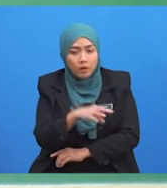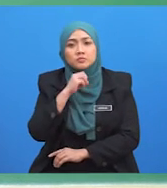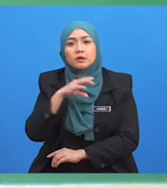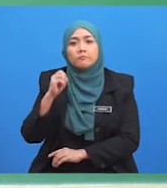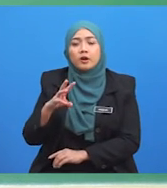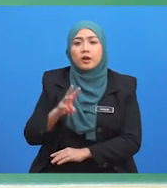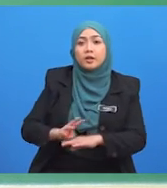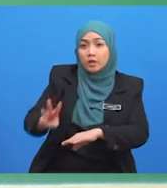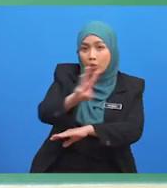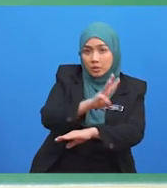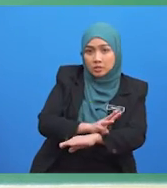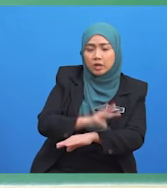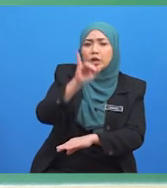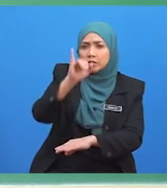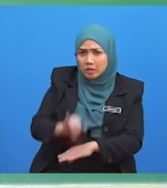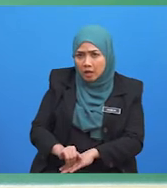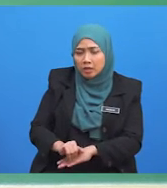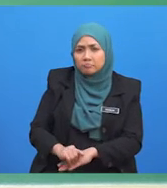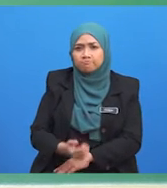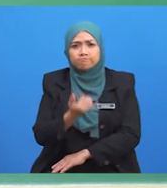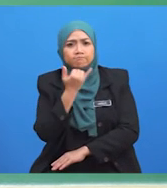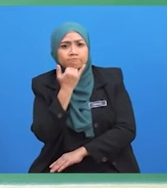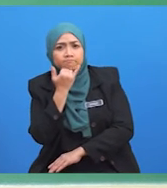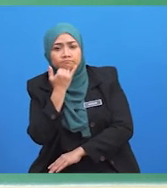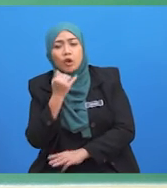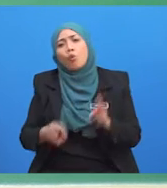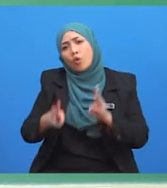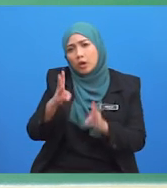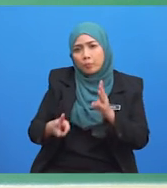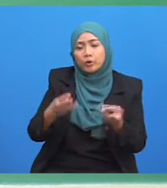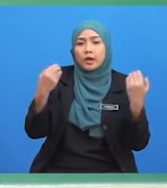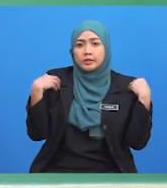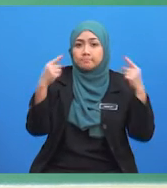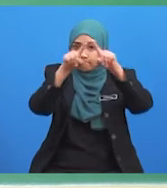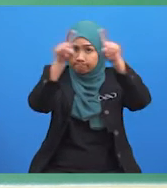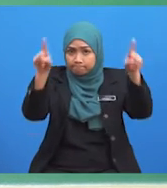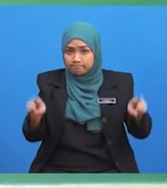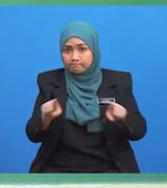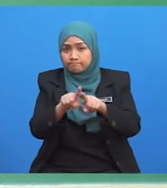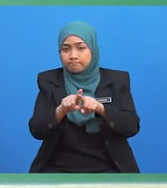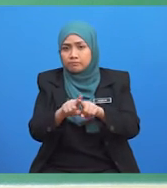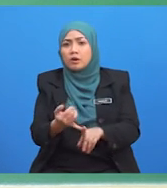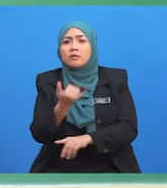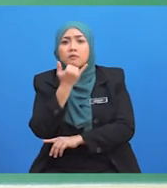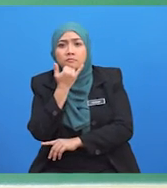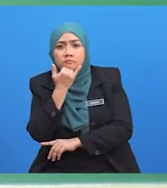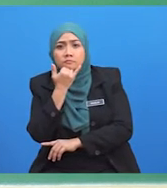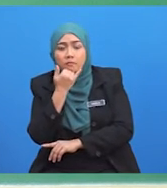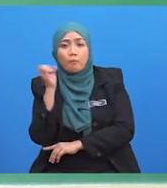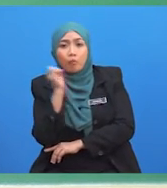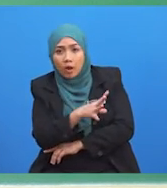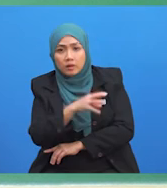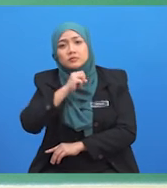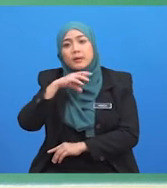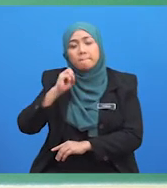di kawasan yang dilarang walaupun ada papan tanda dilarang membuang